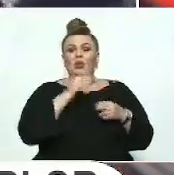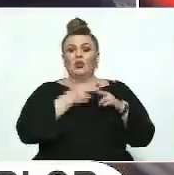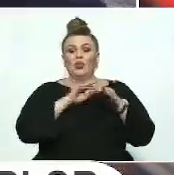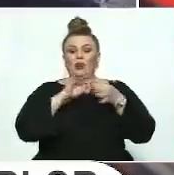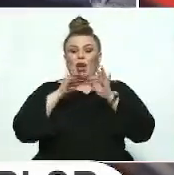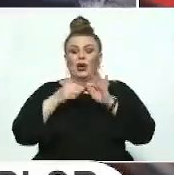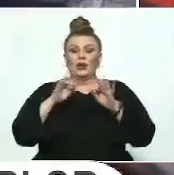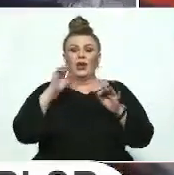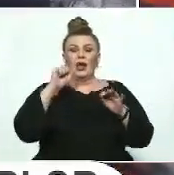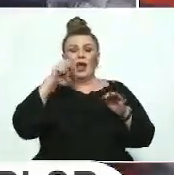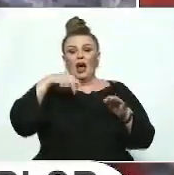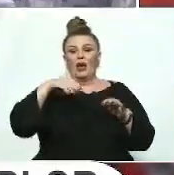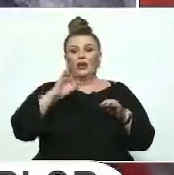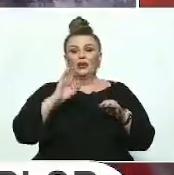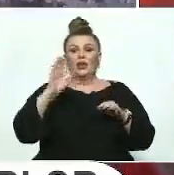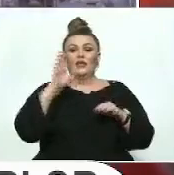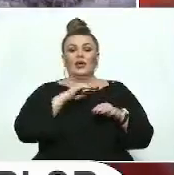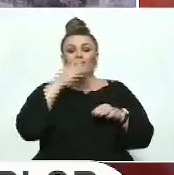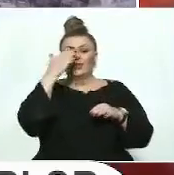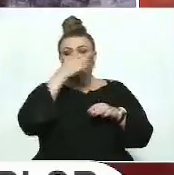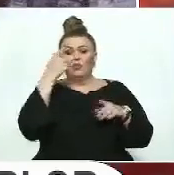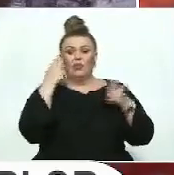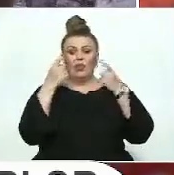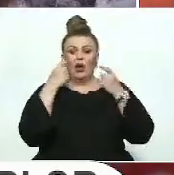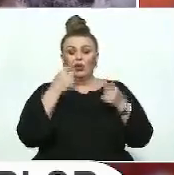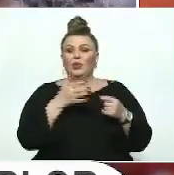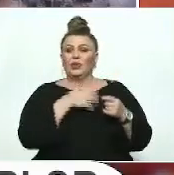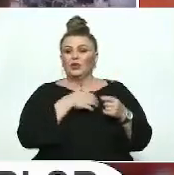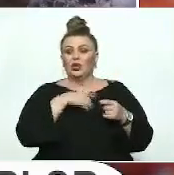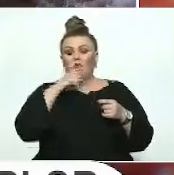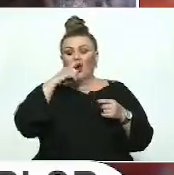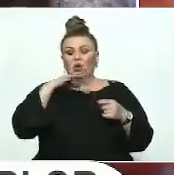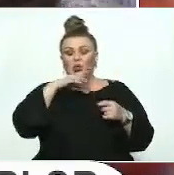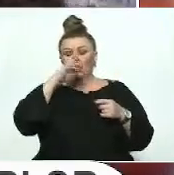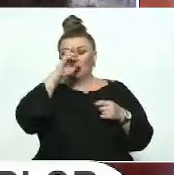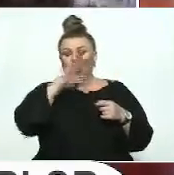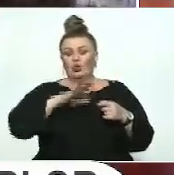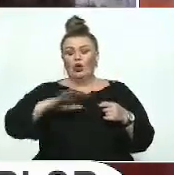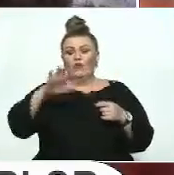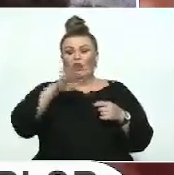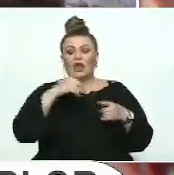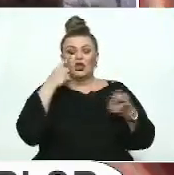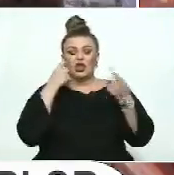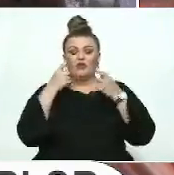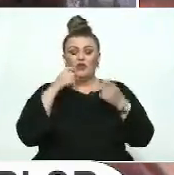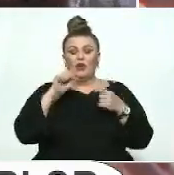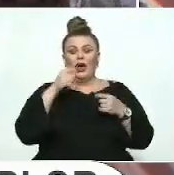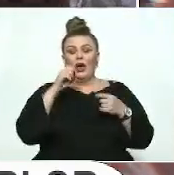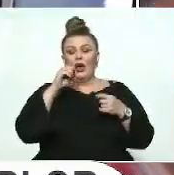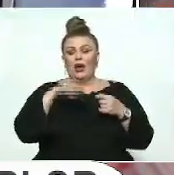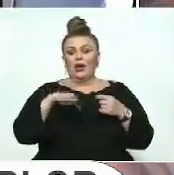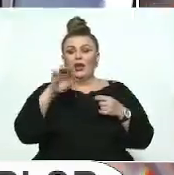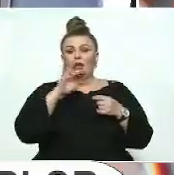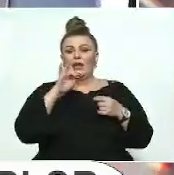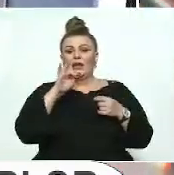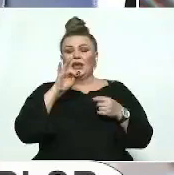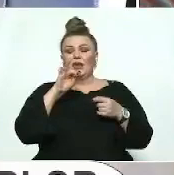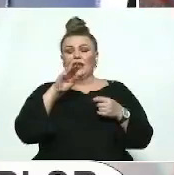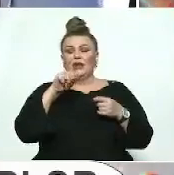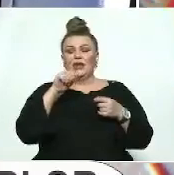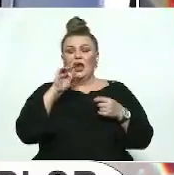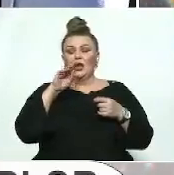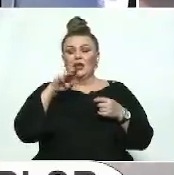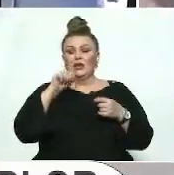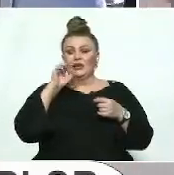barədə Real televiziyasında tamaşaçılara məlumat vermişdik. Rusiyanın dövlət informasiya agentliyi İTARTAS-ın önündə açıq